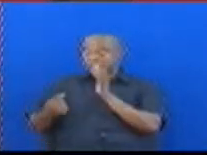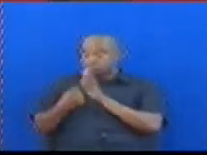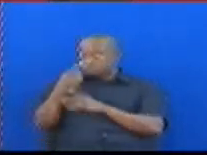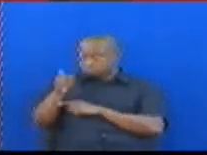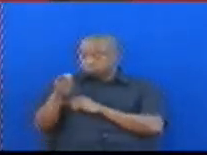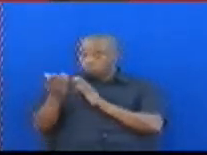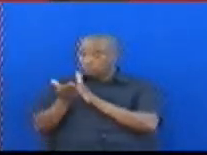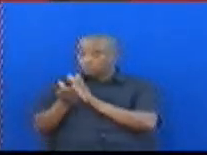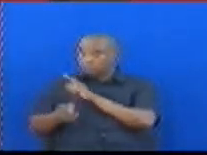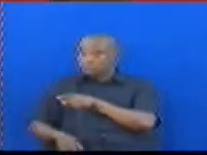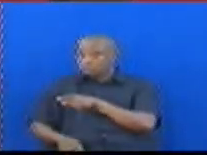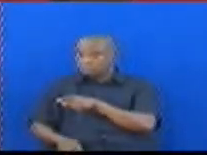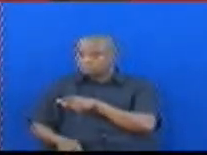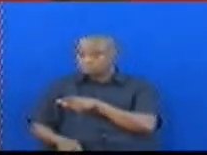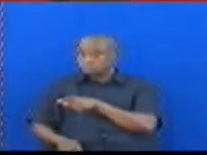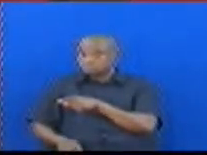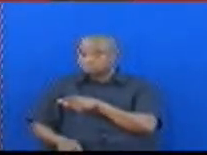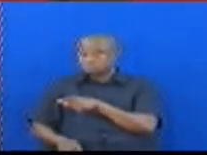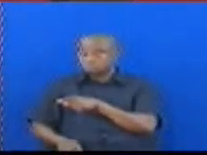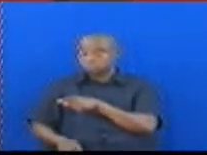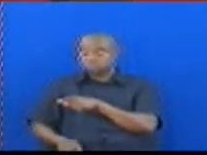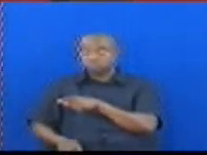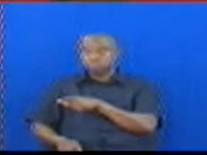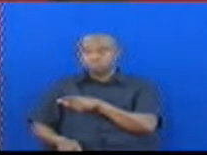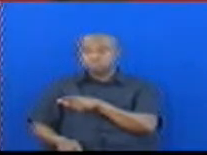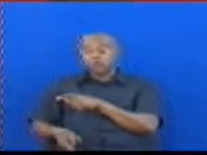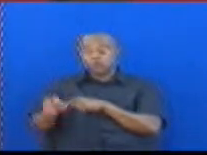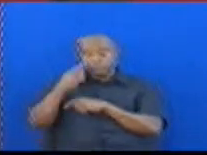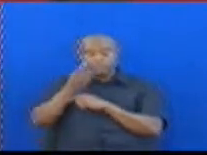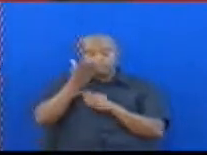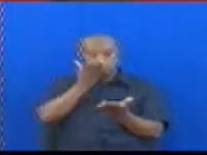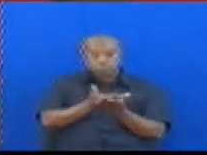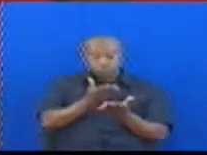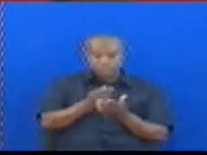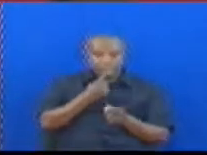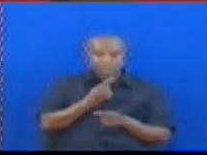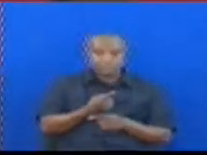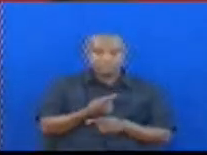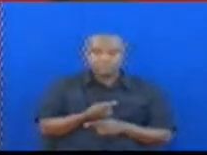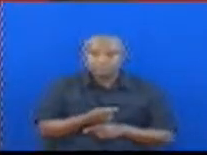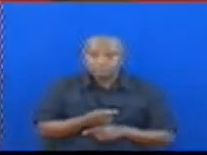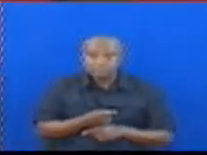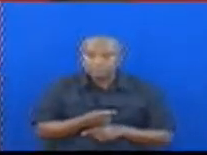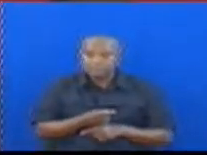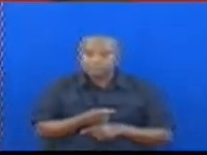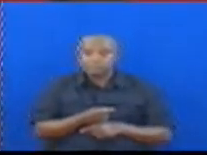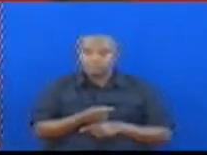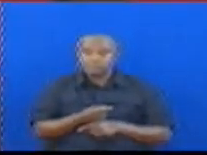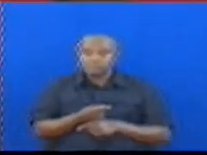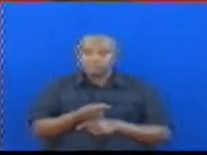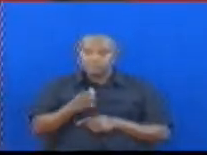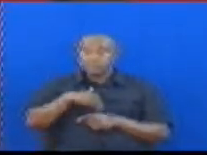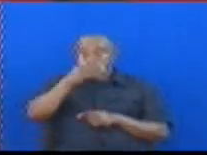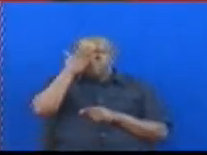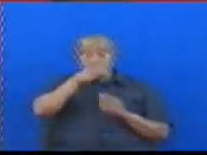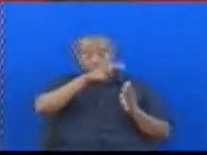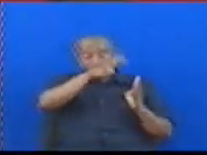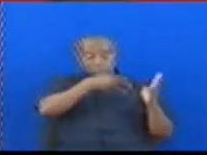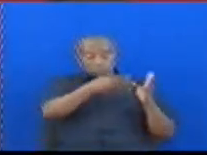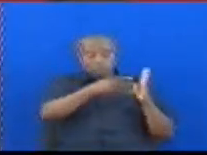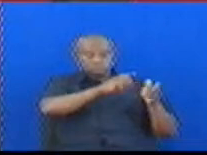wakiomba kutokana kwa mujibu wa muswada imeandikwa waziri, lakini nafahamu kuna jedwali la